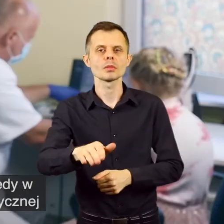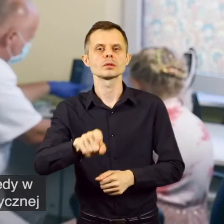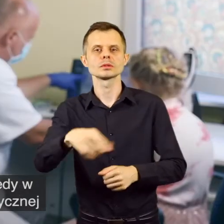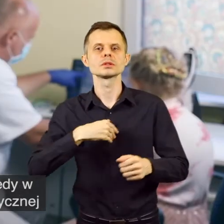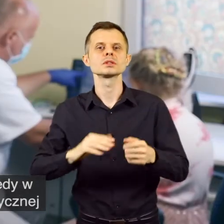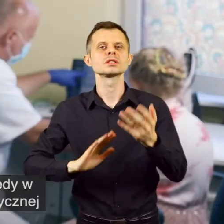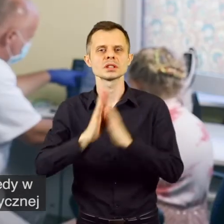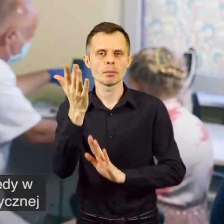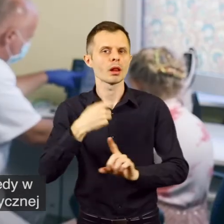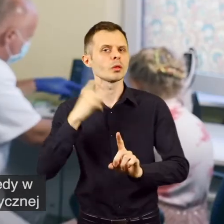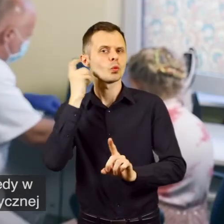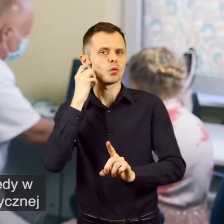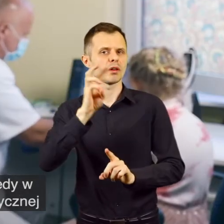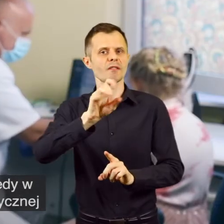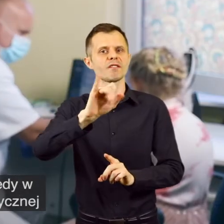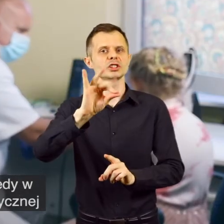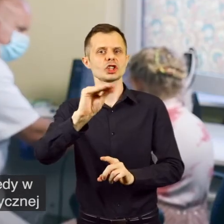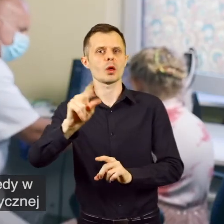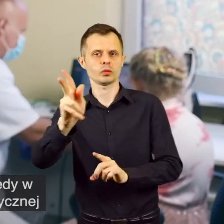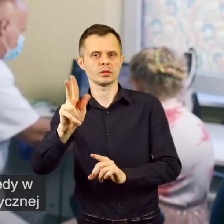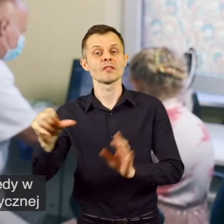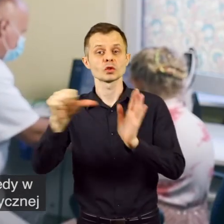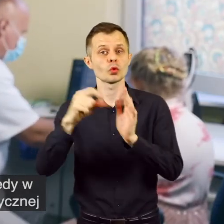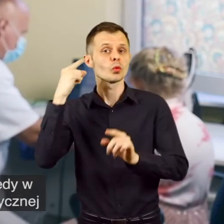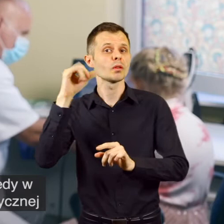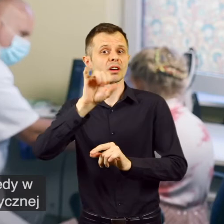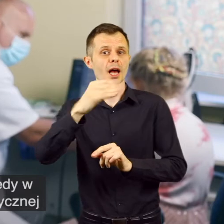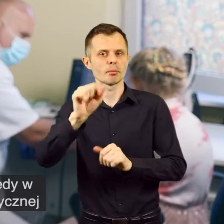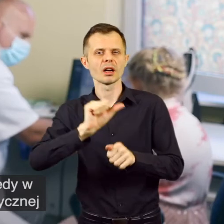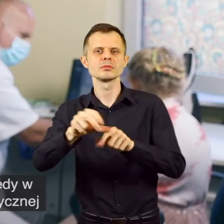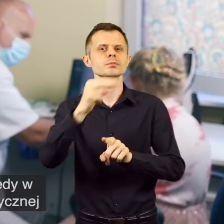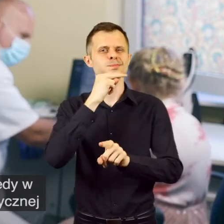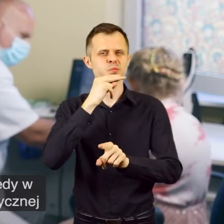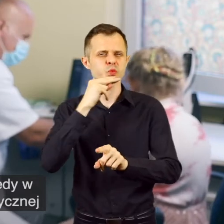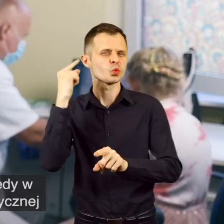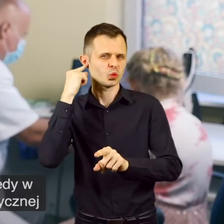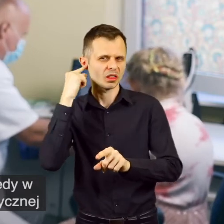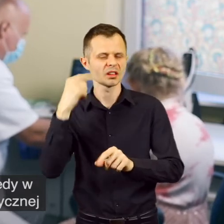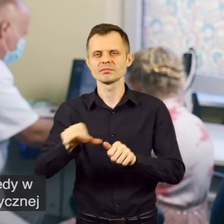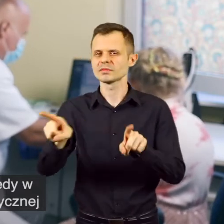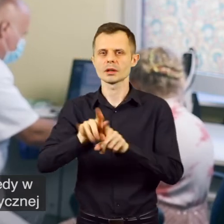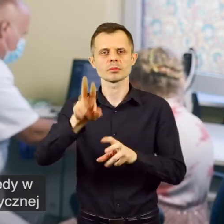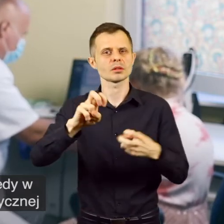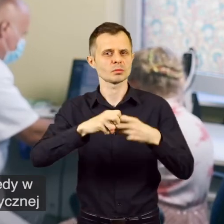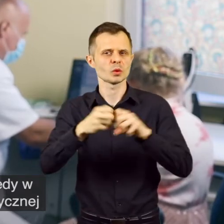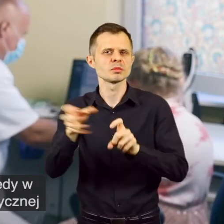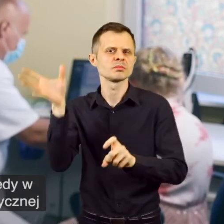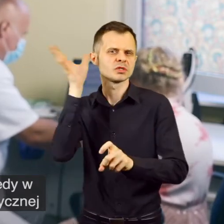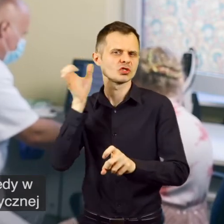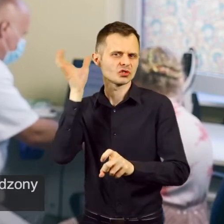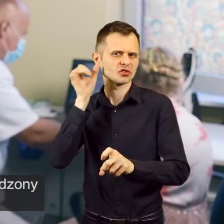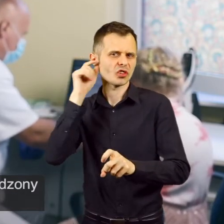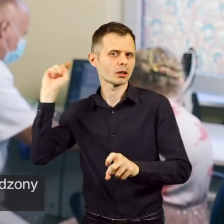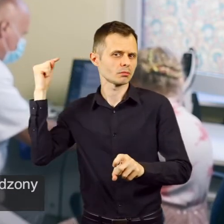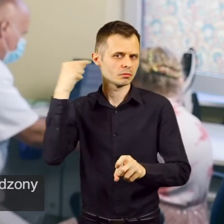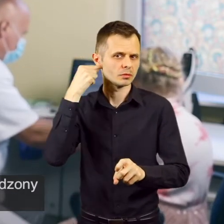zwane wysiękowe zapalenie ucha i wtedy w jamie bębenkowej znajduje się płyn i nie ma dobrego przewodzenia fali